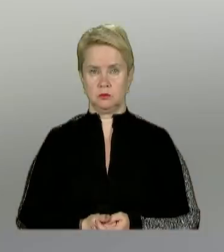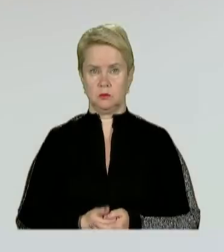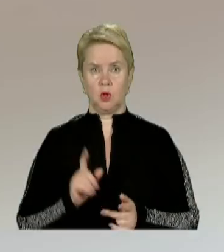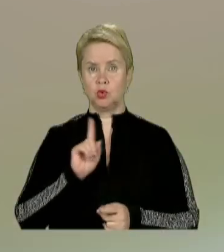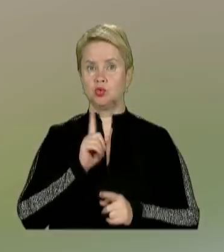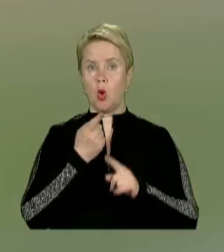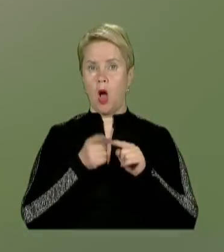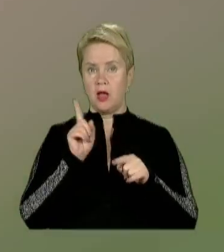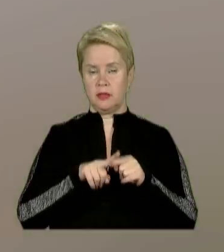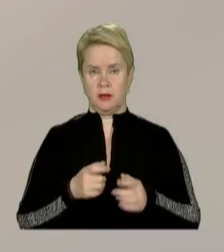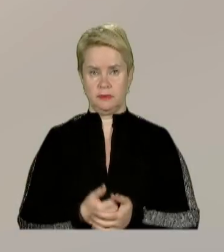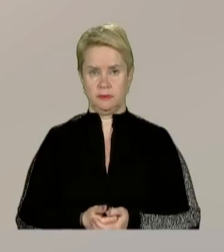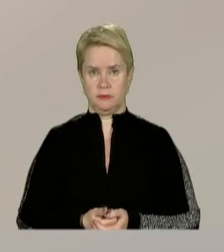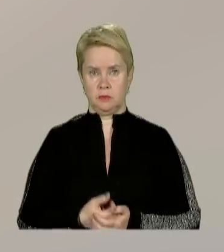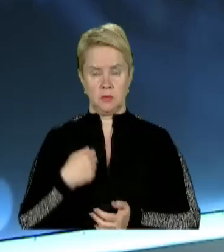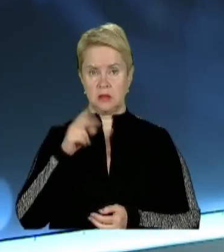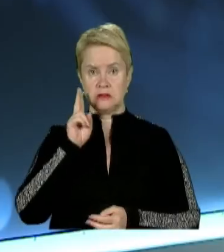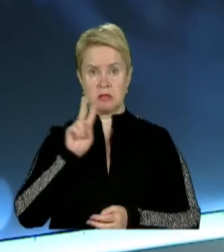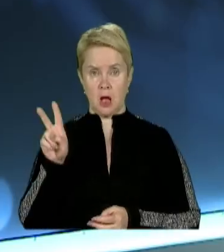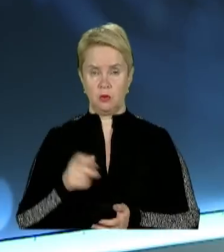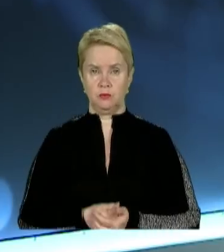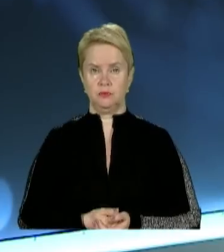Що це? Я не знаю.